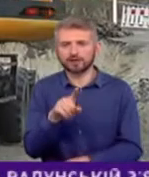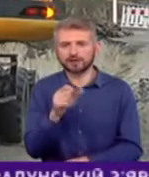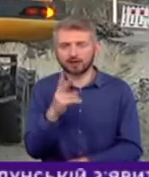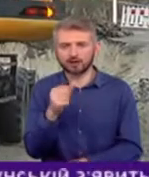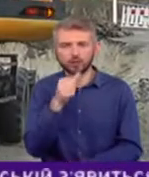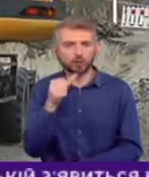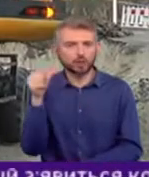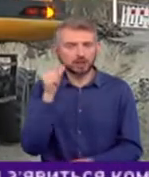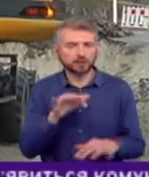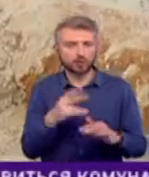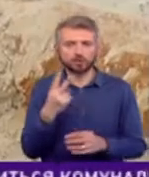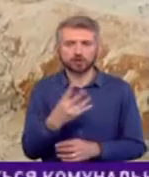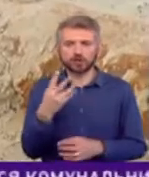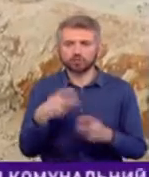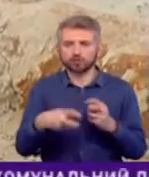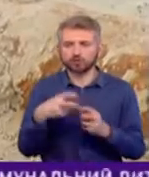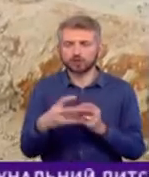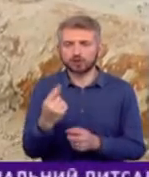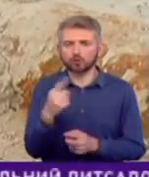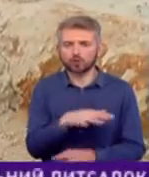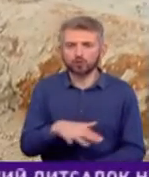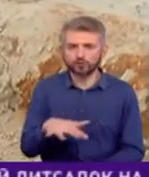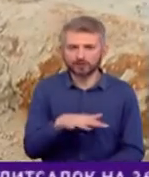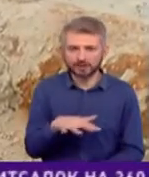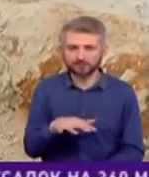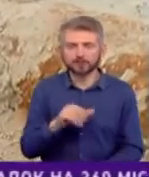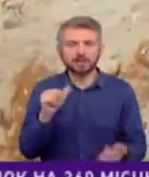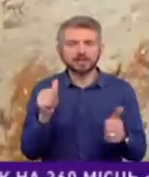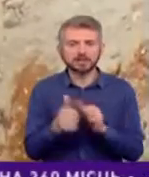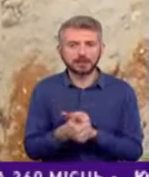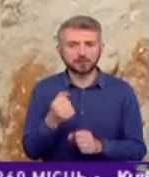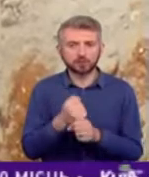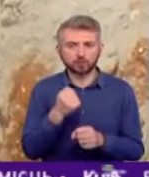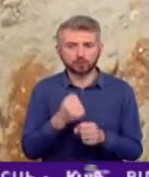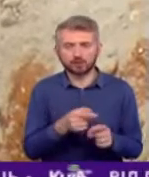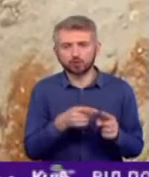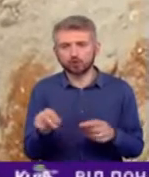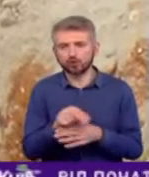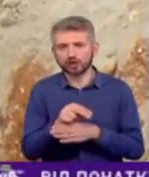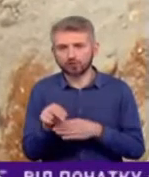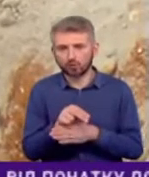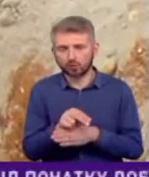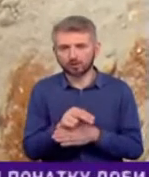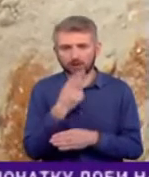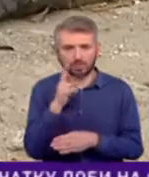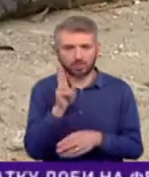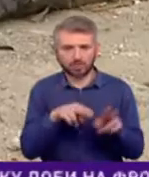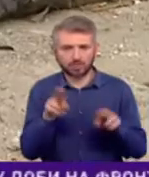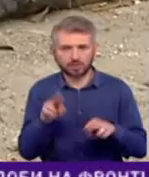сталося 24 пошкодження на одному подвір'ї. Замість робити поточні ремонти лотками,